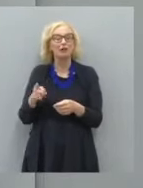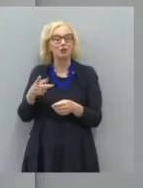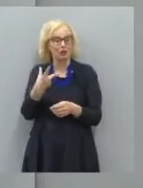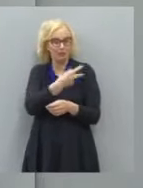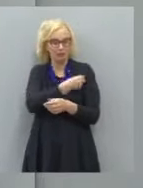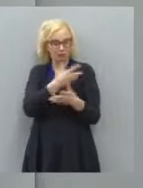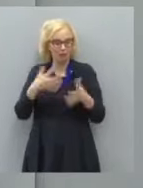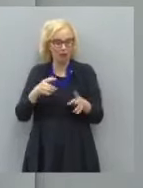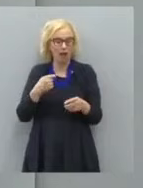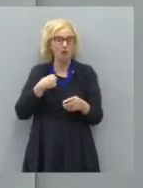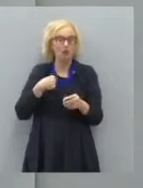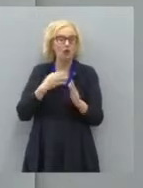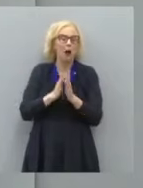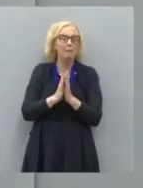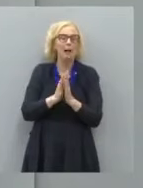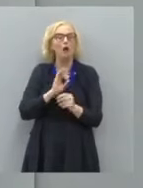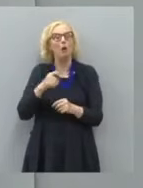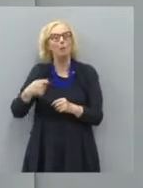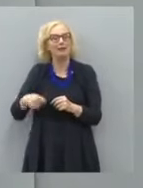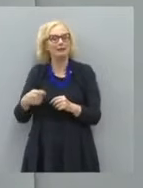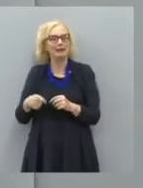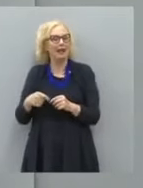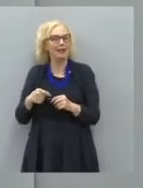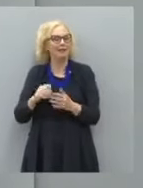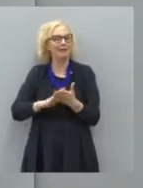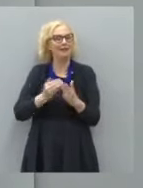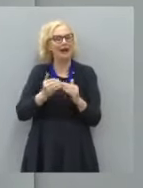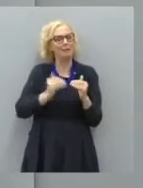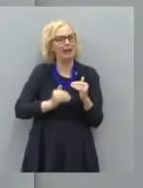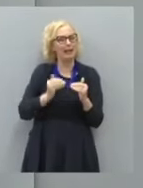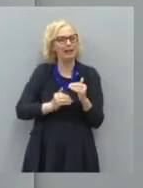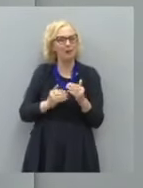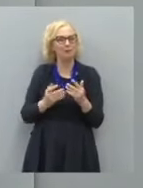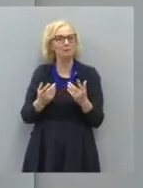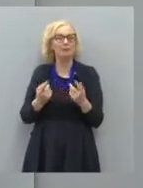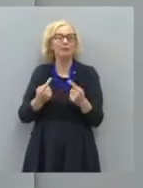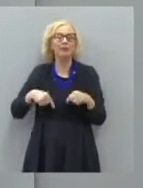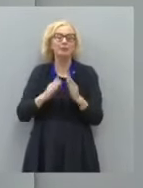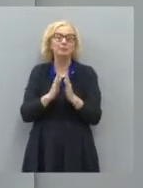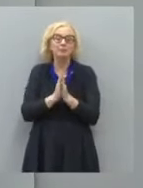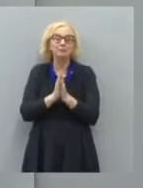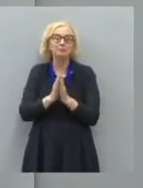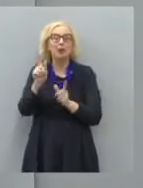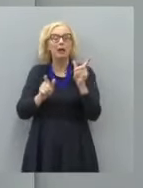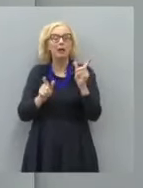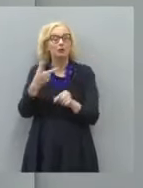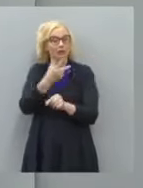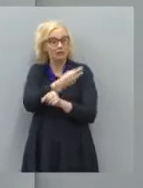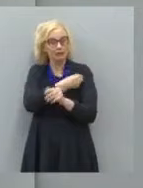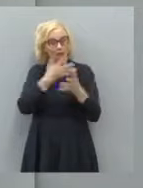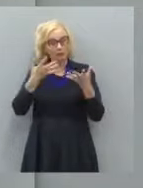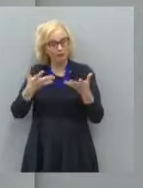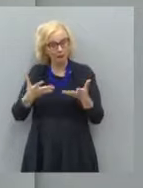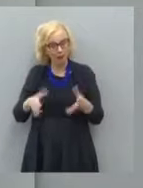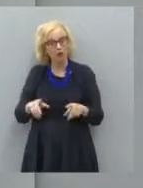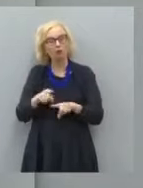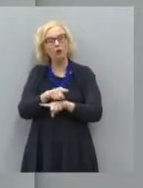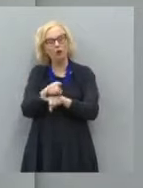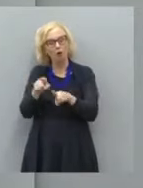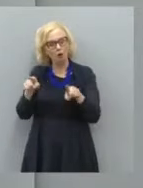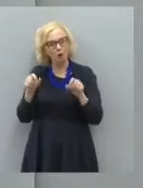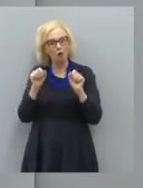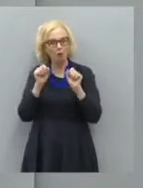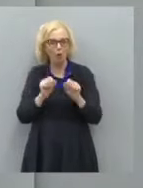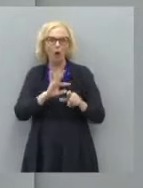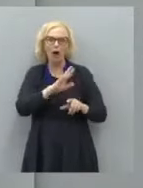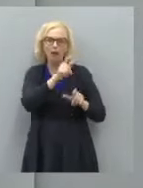lanciare io la presidenza eccetera ma sono io mi appello a coloro che si sono vaccinati e che possono quindi ha ragione cercare